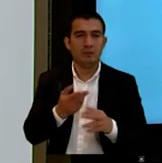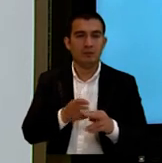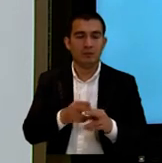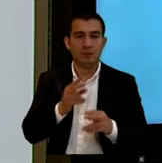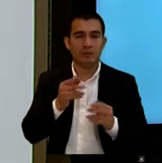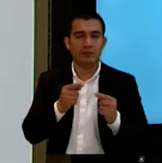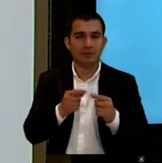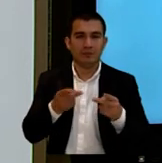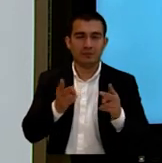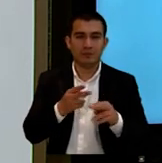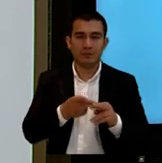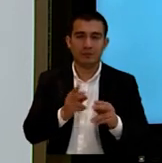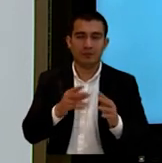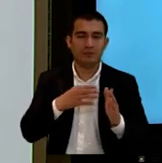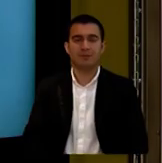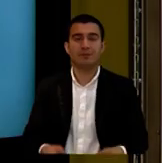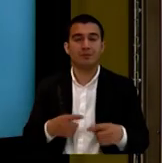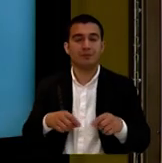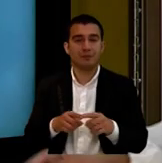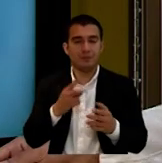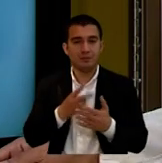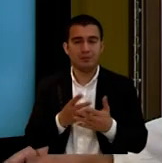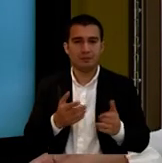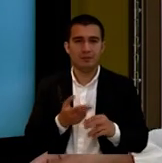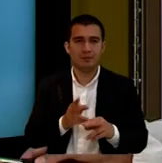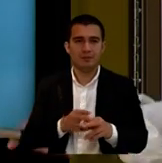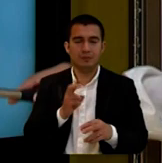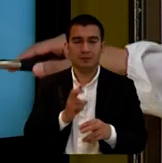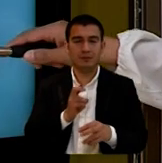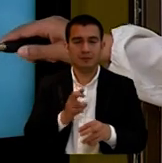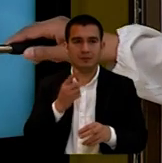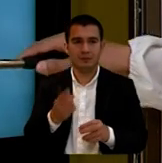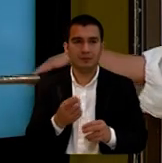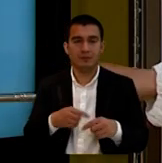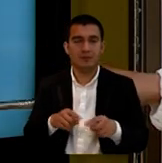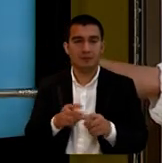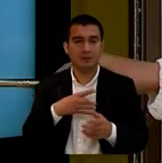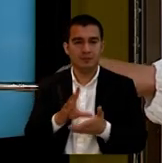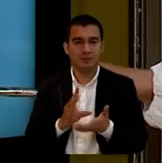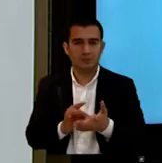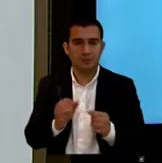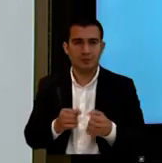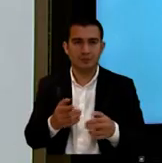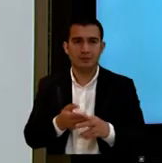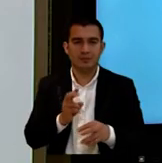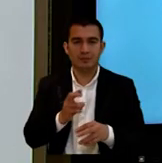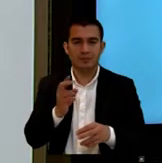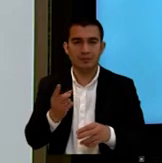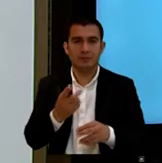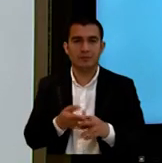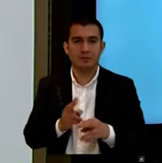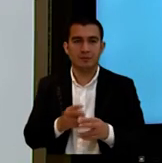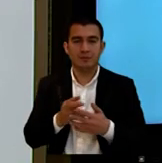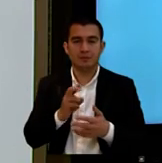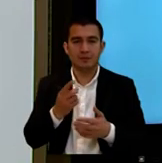katetni yopishgan katetga nisbati. Demak, B, B1 ni quyidagicha yozib olishimiz mumkin. B1k